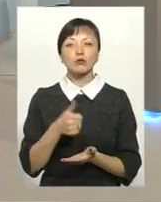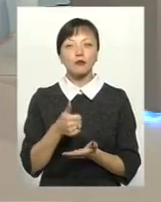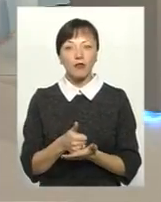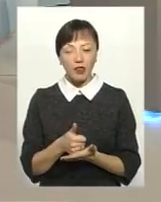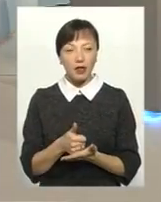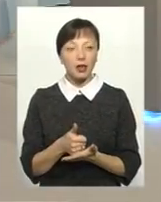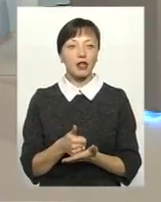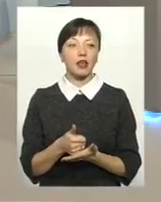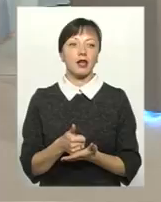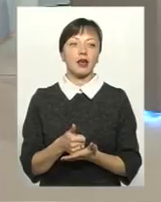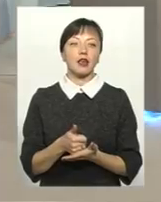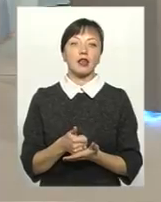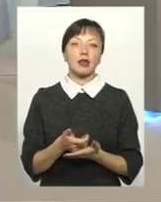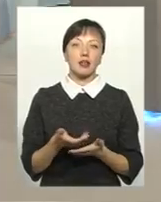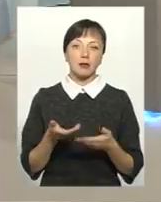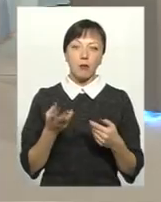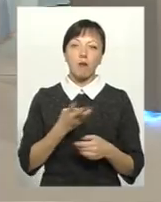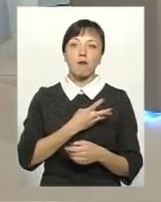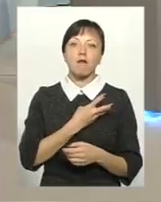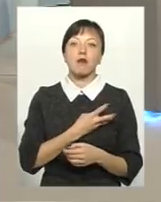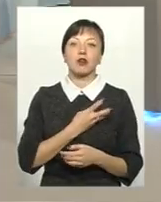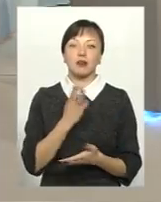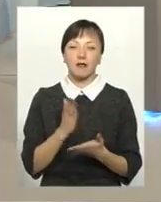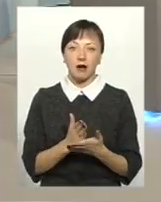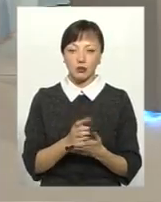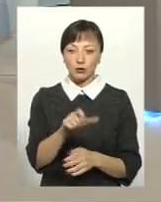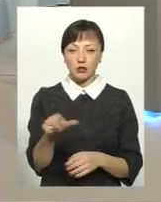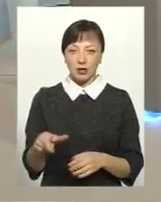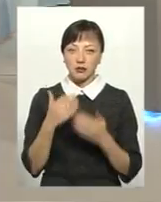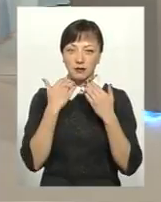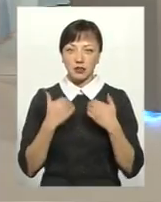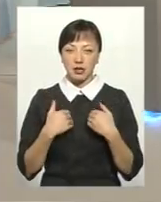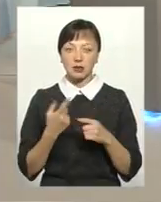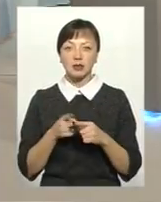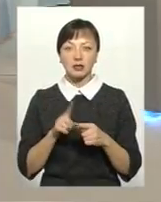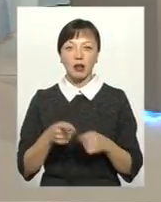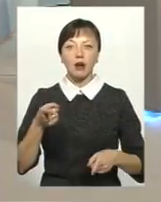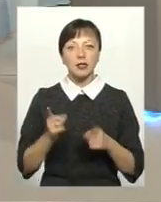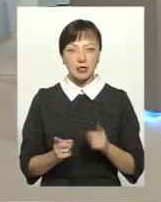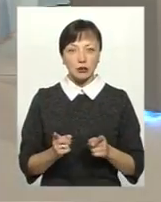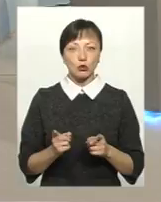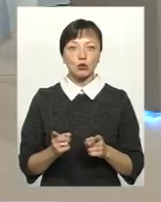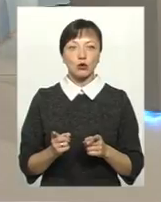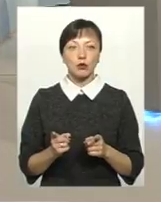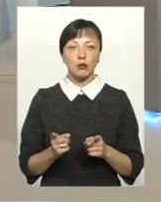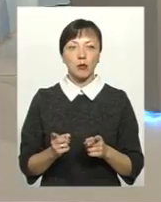і ми мотивуємо мотивація тих основні людей, хто до нас звертається, це дійсно